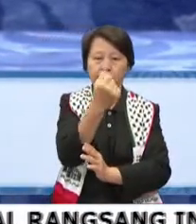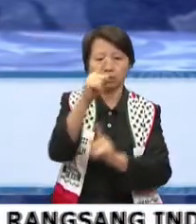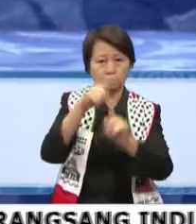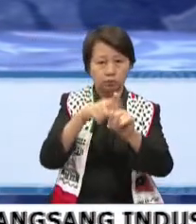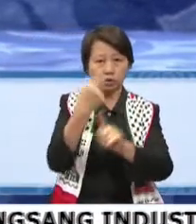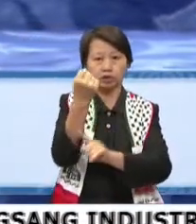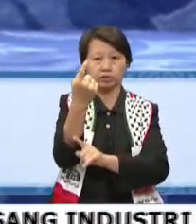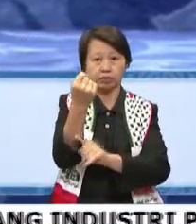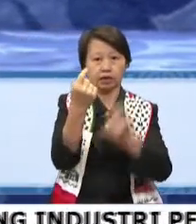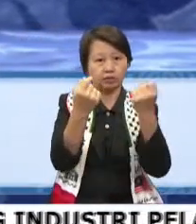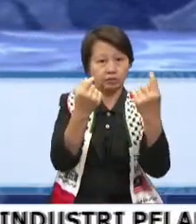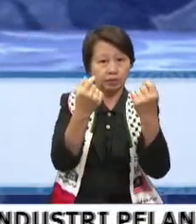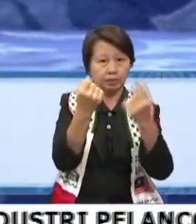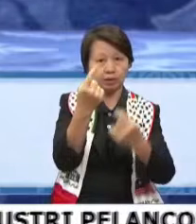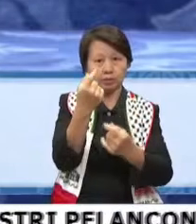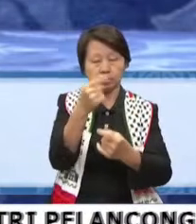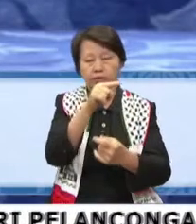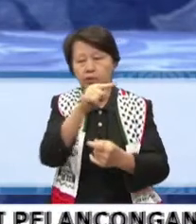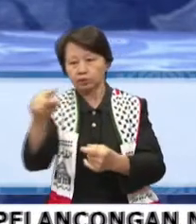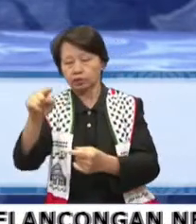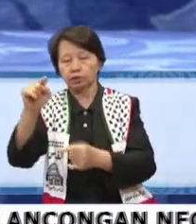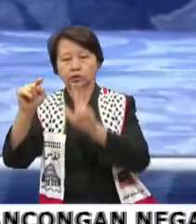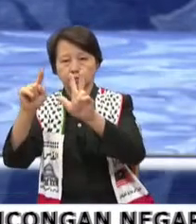November hingga